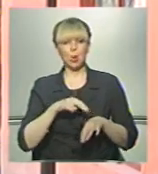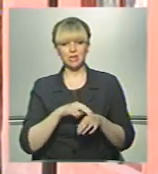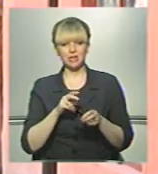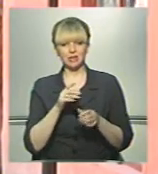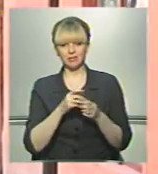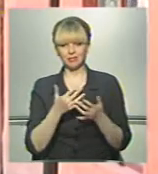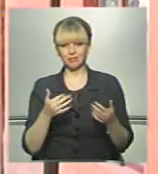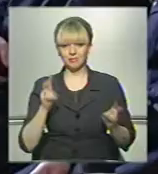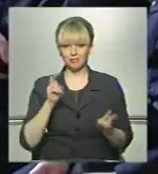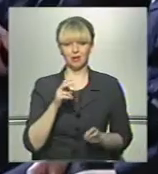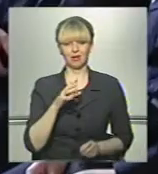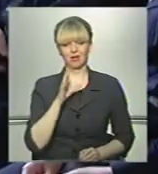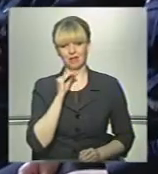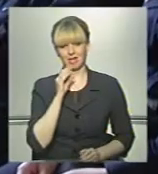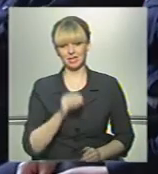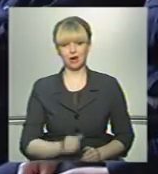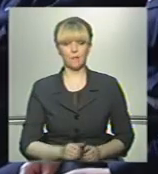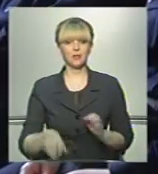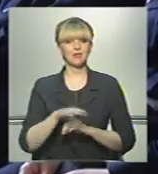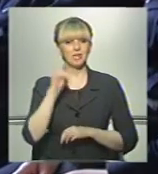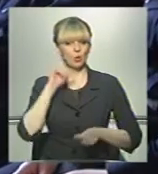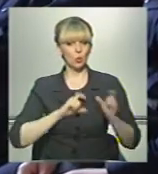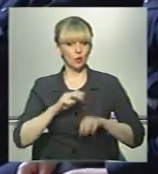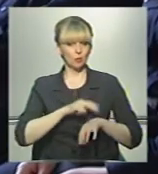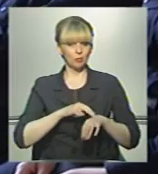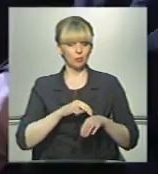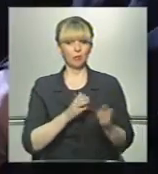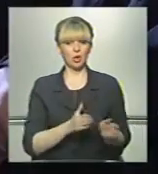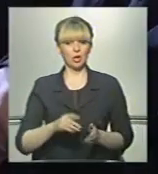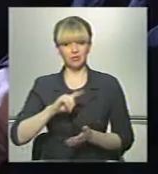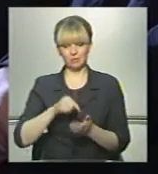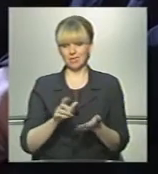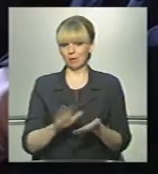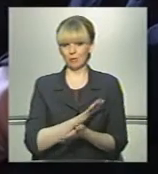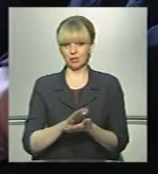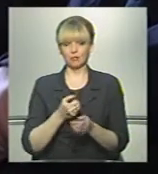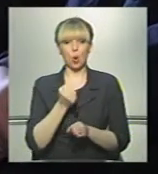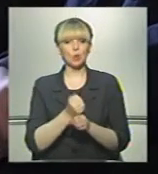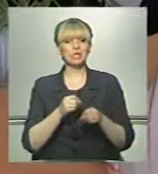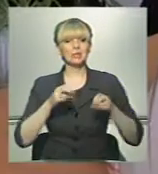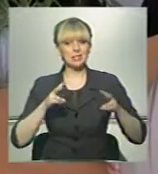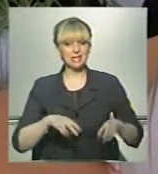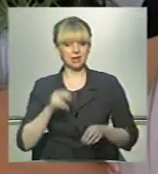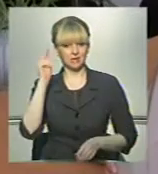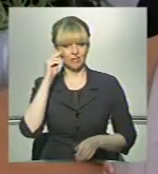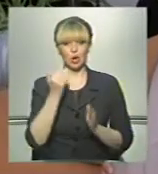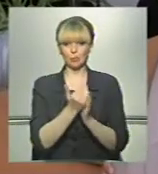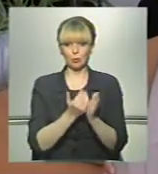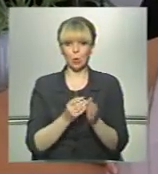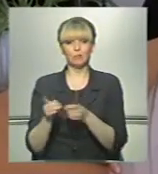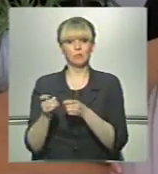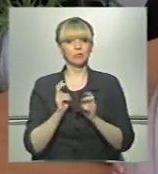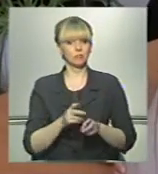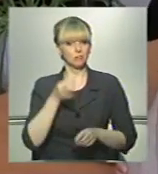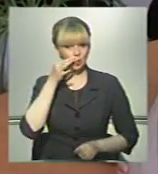термінологія, лексика. Всі курси для охоронців порядку міста безкоштовні. До розробки спеціальної навчальної програми долучилися